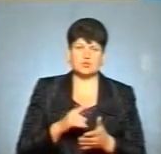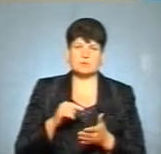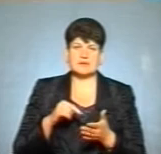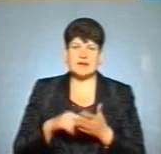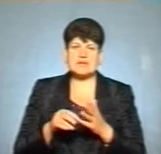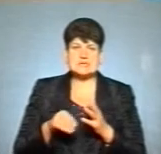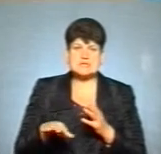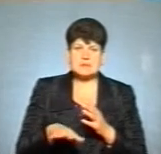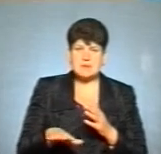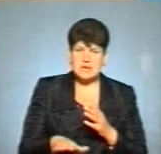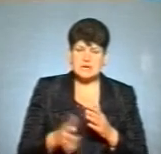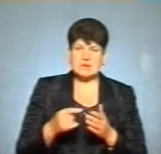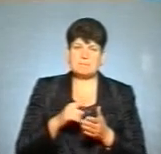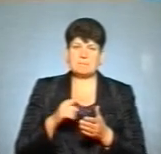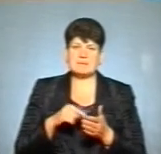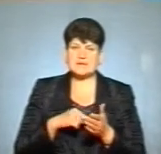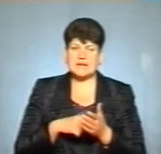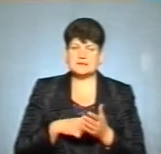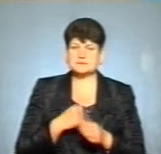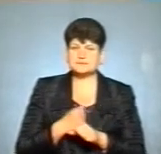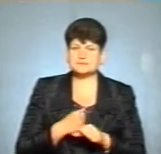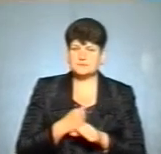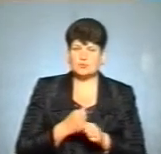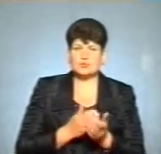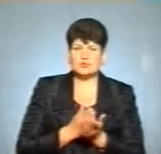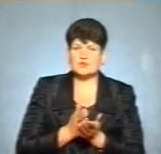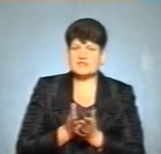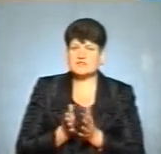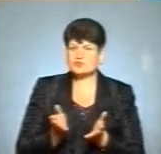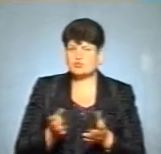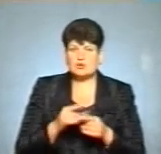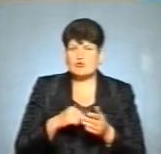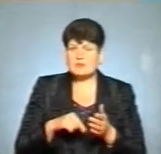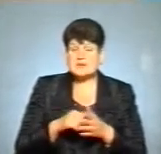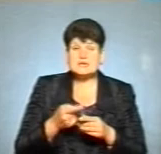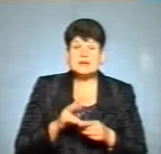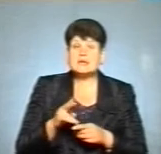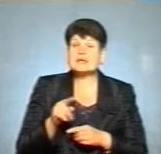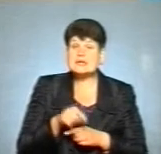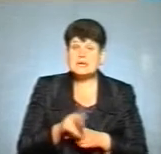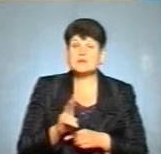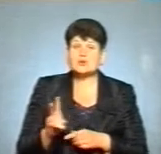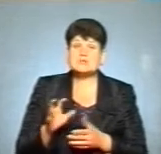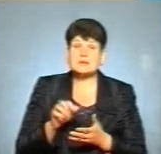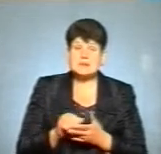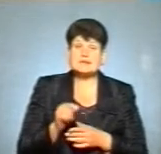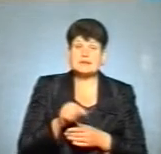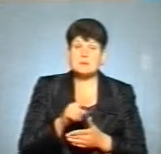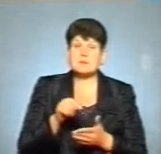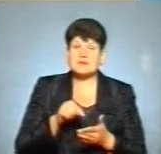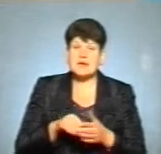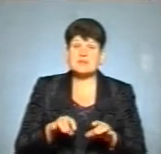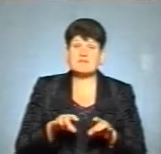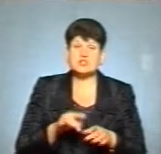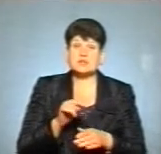землі, питання функціонування інфраструктури взагалі в місті. Тобто ті, хто займається безпосередньо тими питаннями, вирішенням